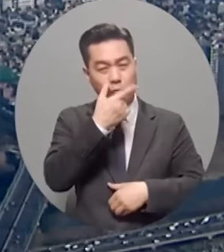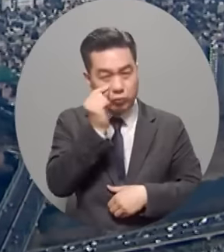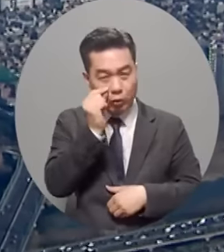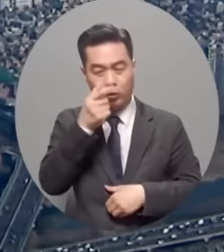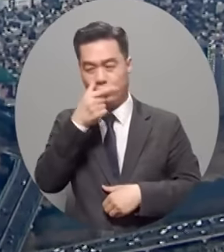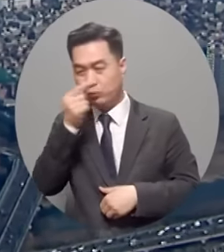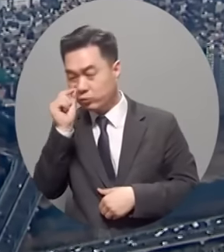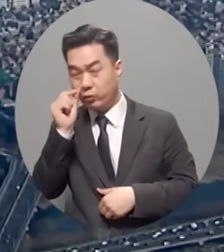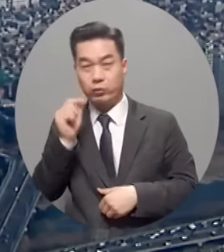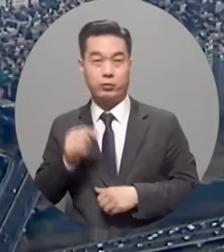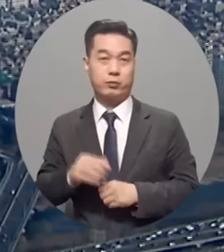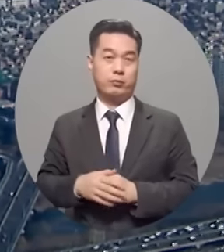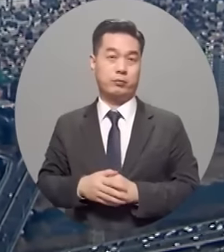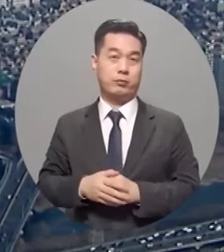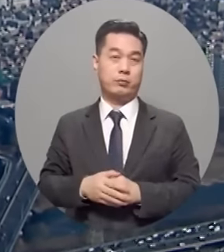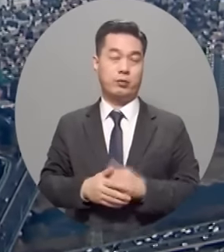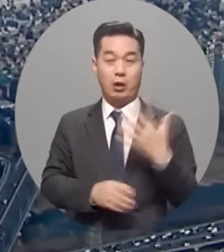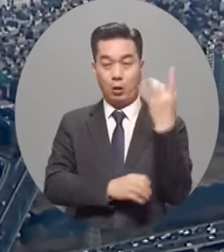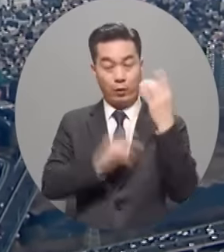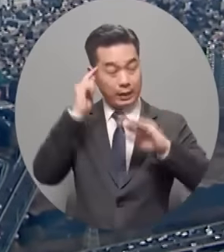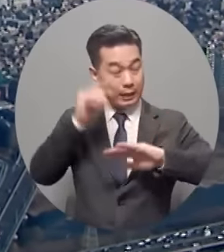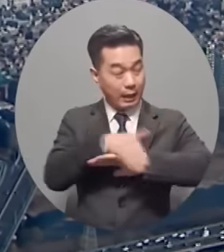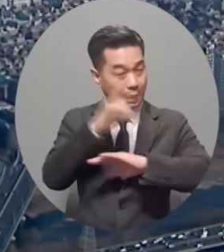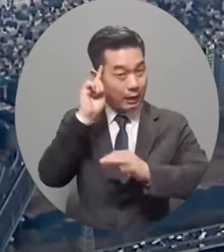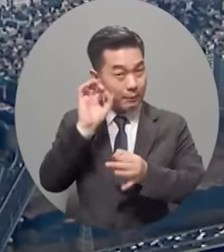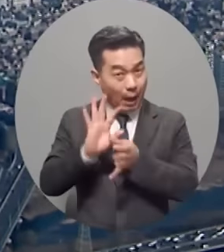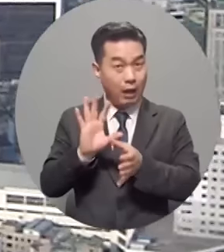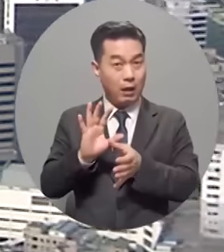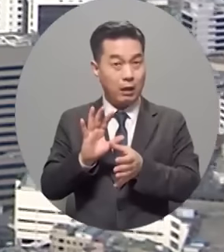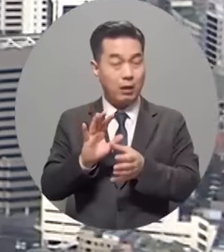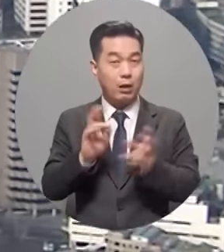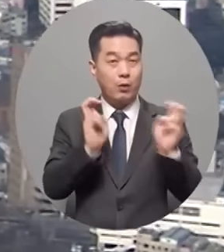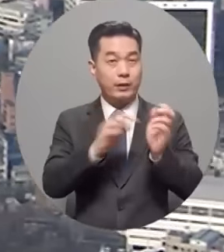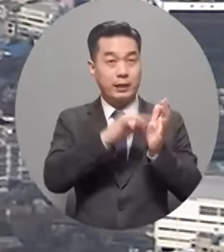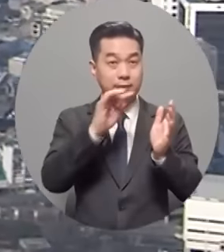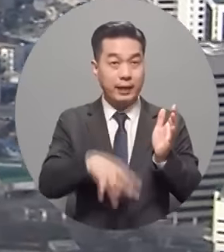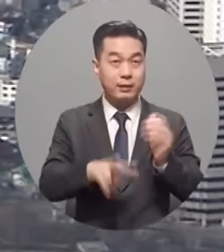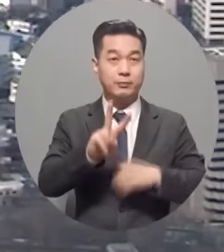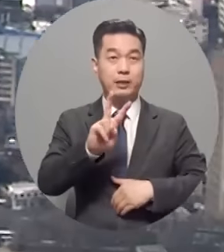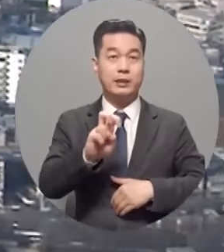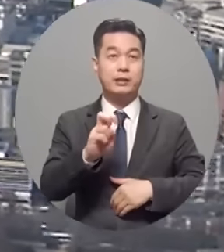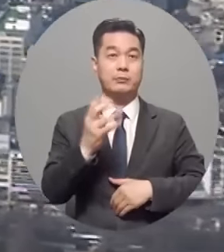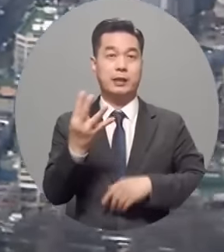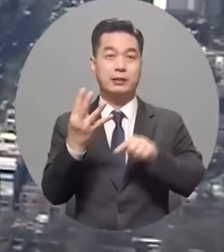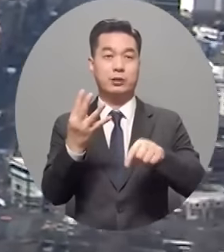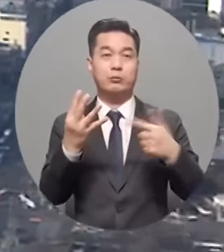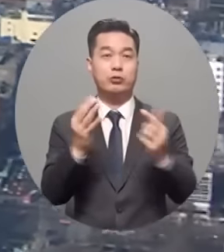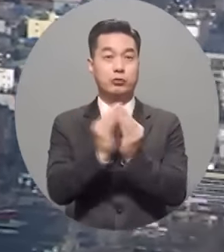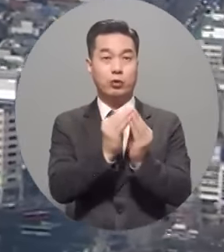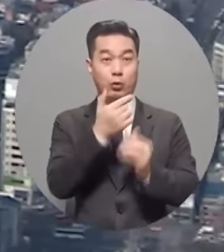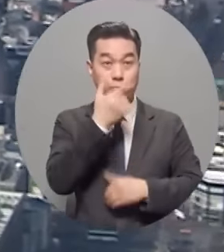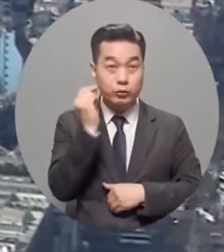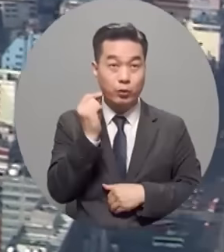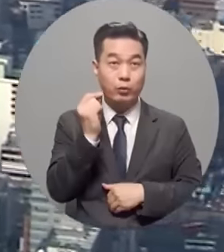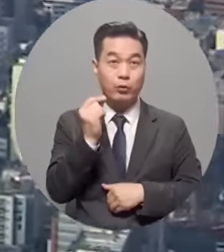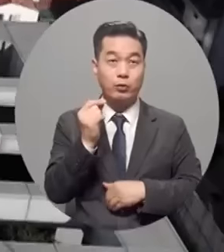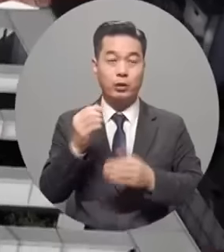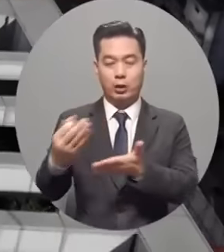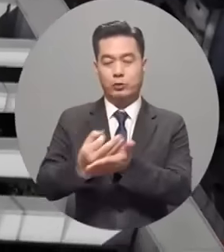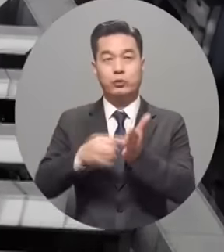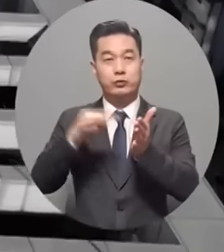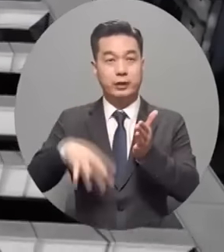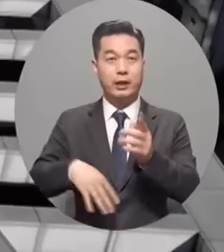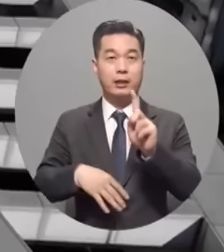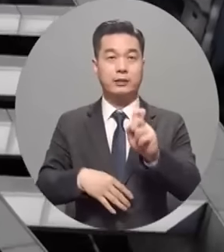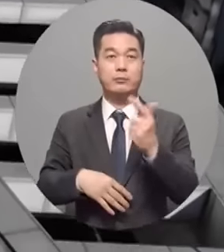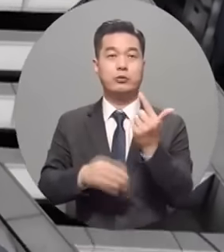예상보다 법인세 24조 6천억 원이 덜 거쳤고 양도 소득세와 종합소득세가 16조원 부가